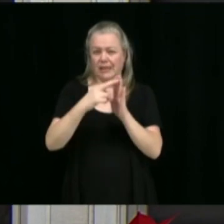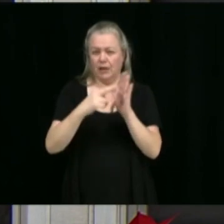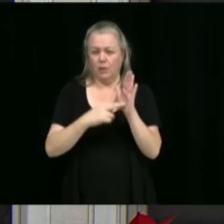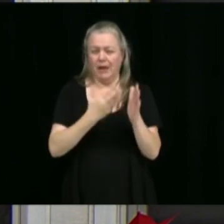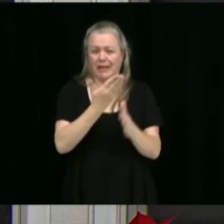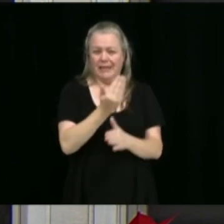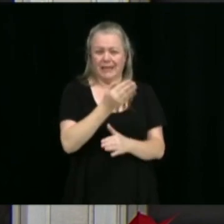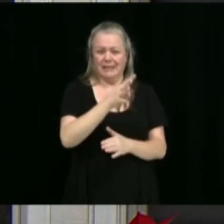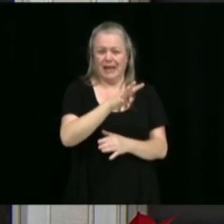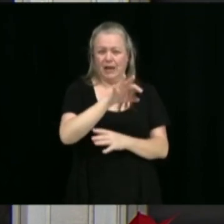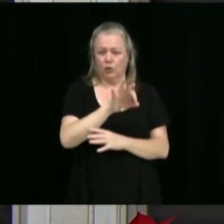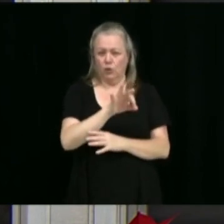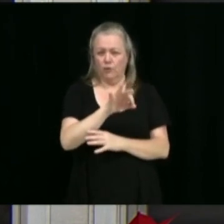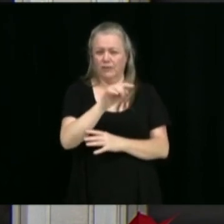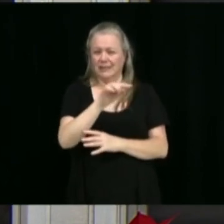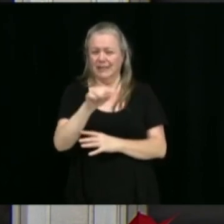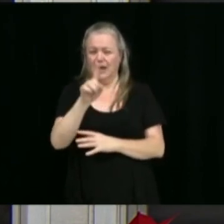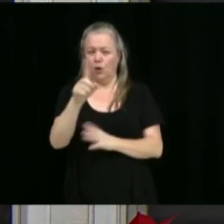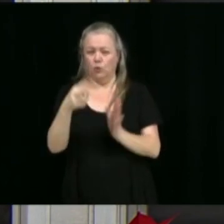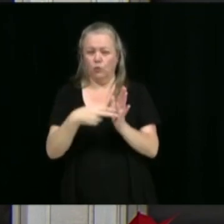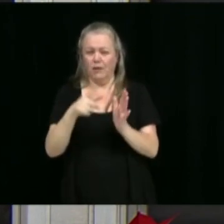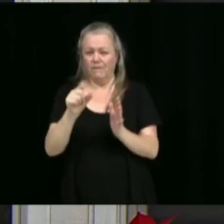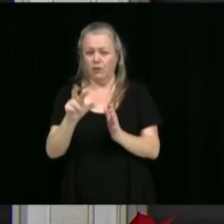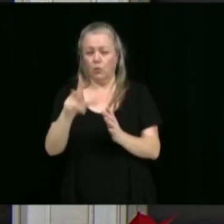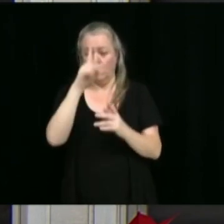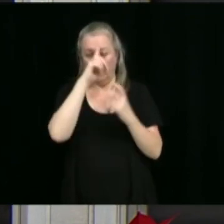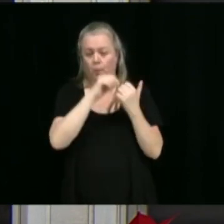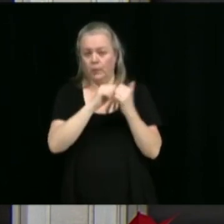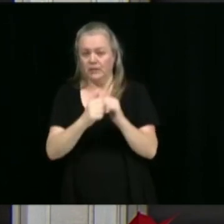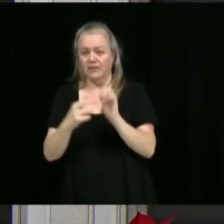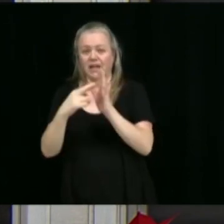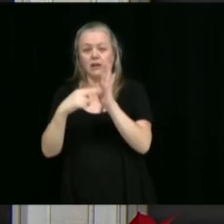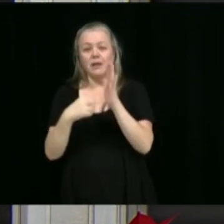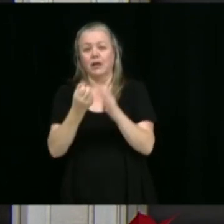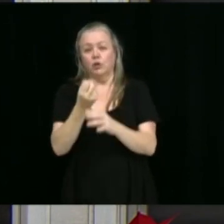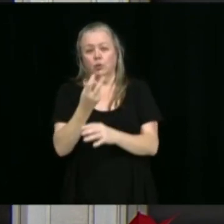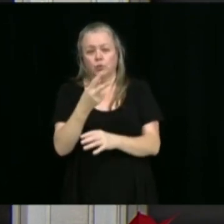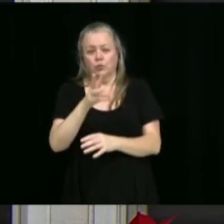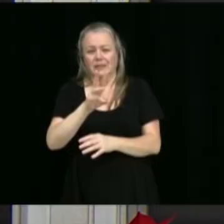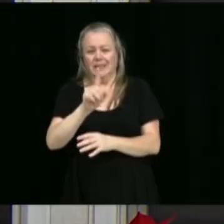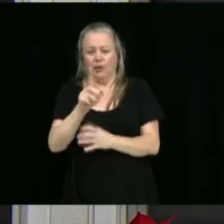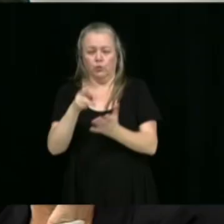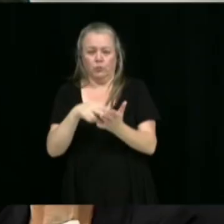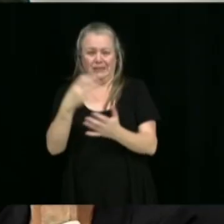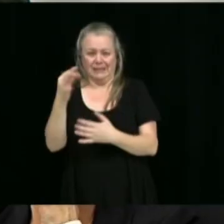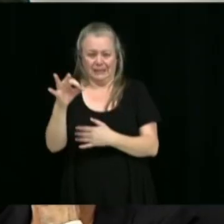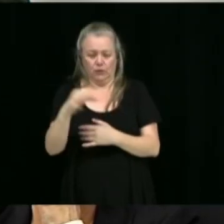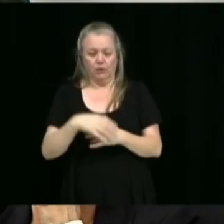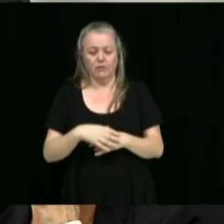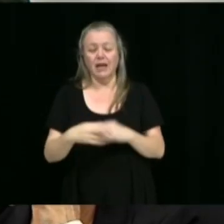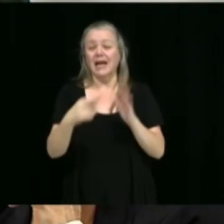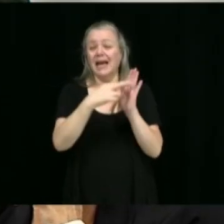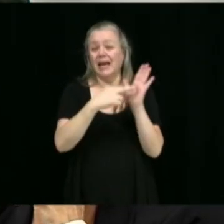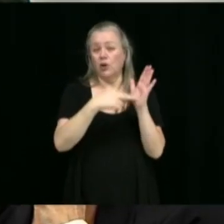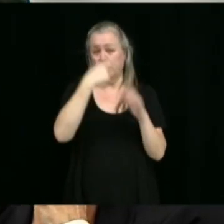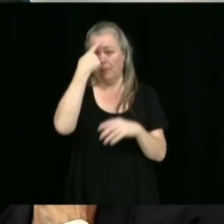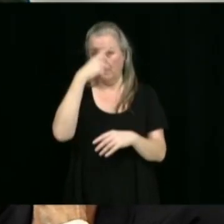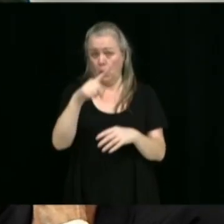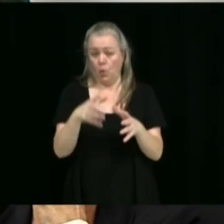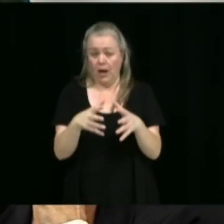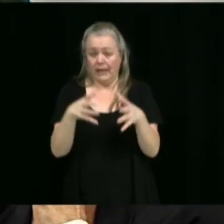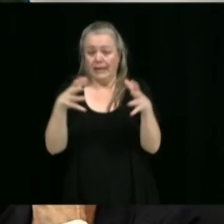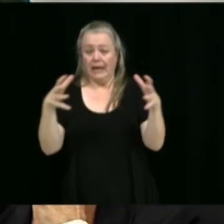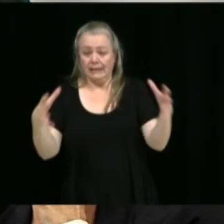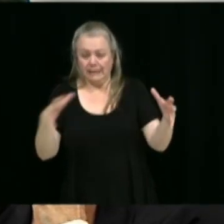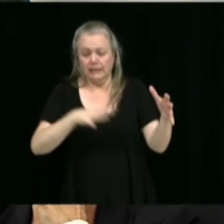1549-1-2023, modifiant le règlement 1261-2019. s'agit d'un règlement visant l'agrandissement de la zone